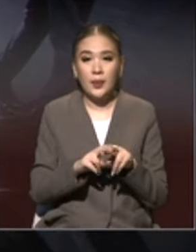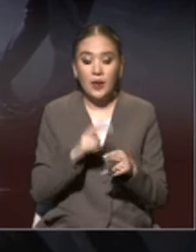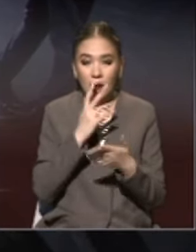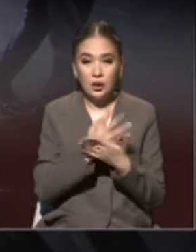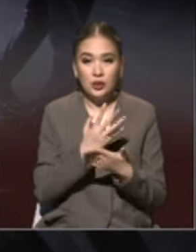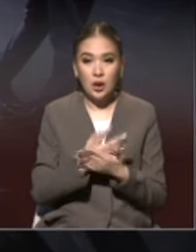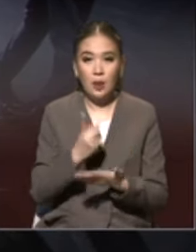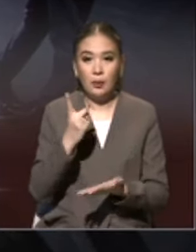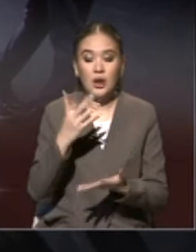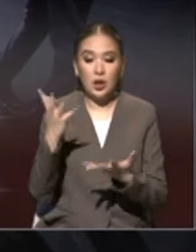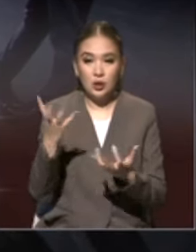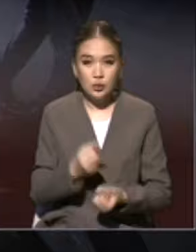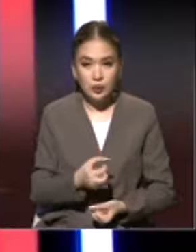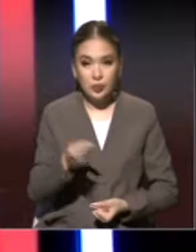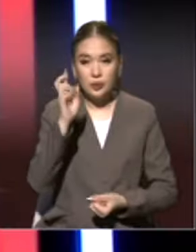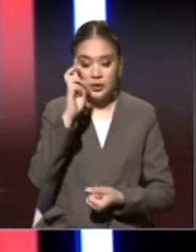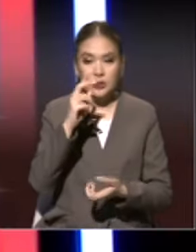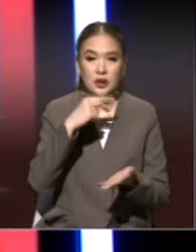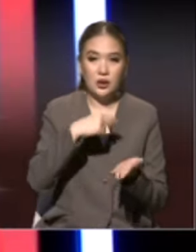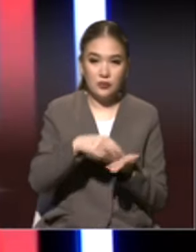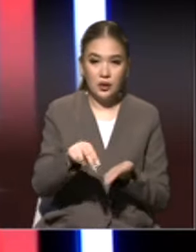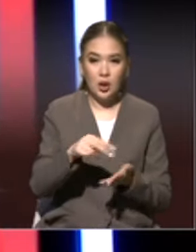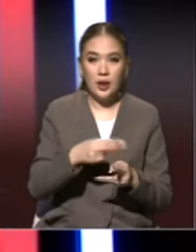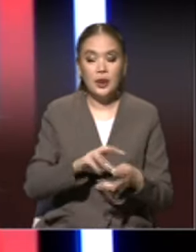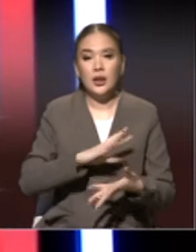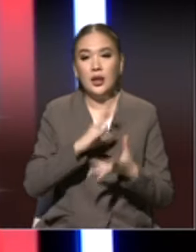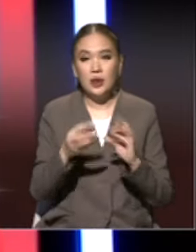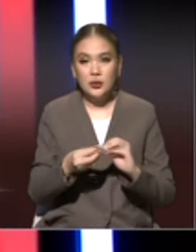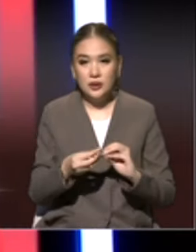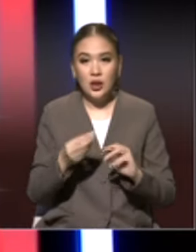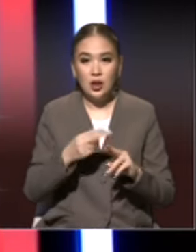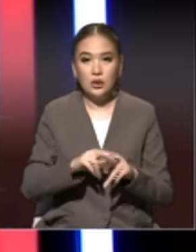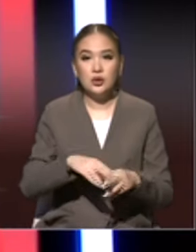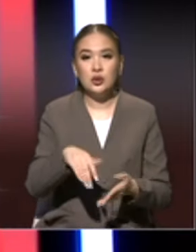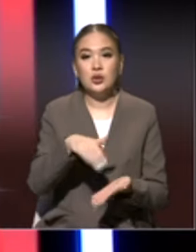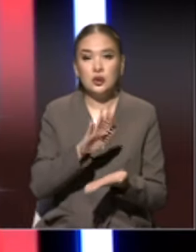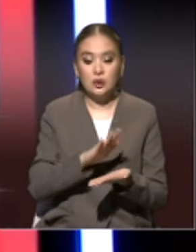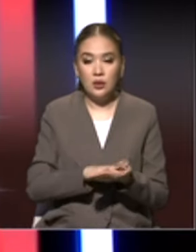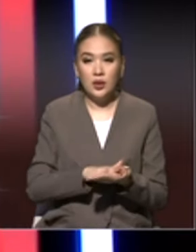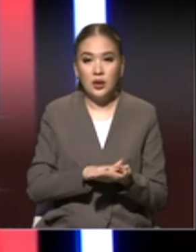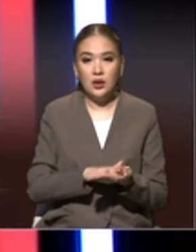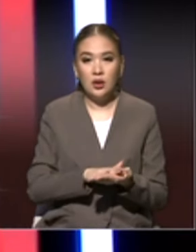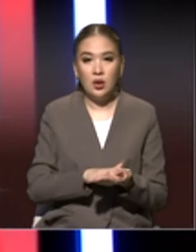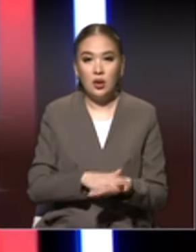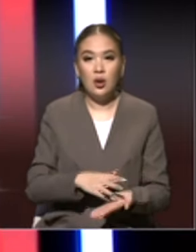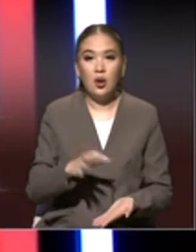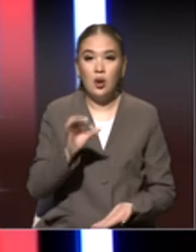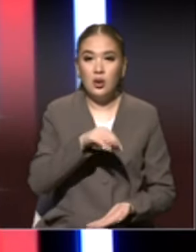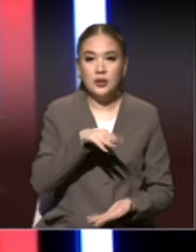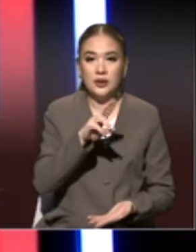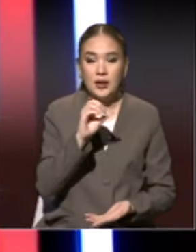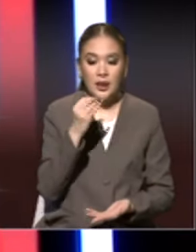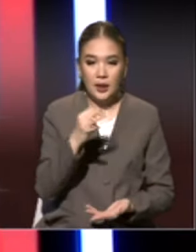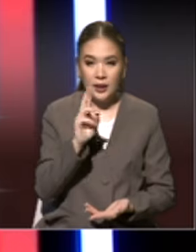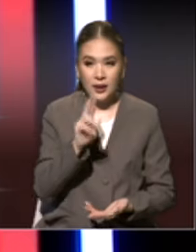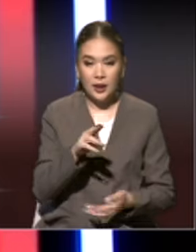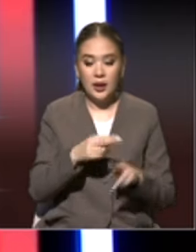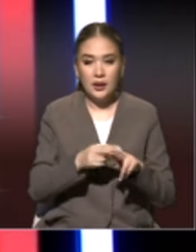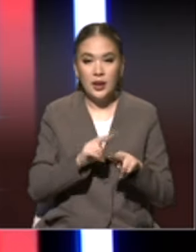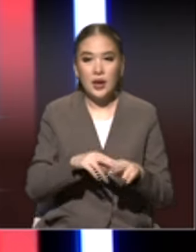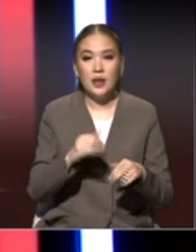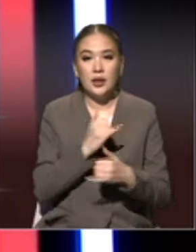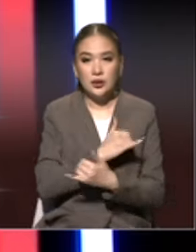алу тәсілімен мемлекеттік сатып алуды жүзеге асырудың негізі ретінде отандық тауар өндірушілермен жасалған офтейк келісімшарттарды анықтау